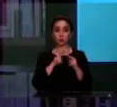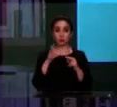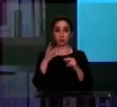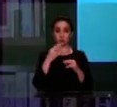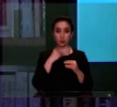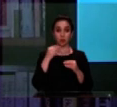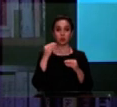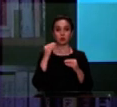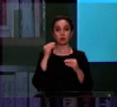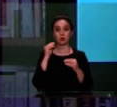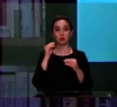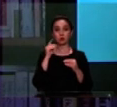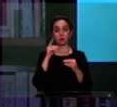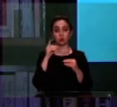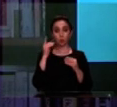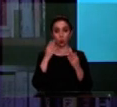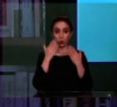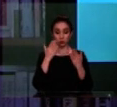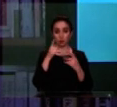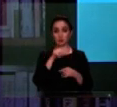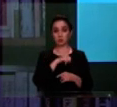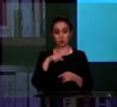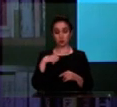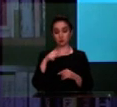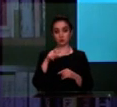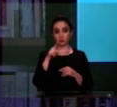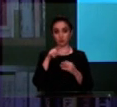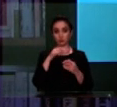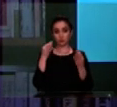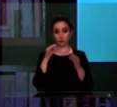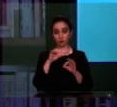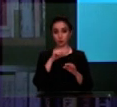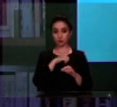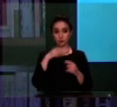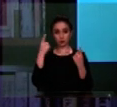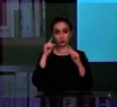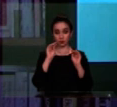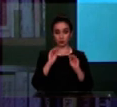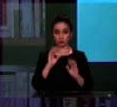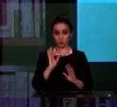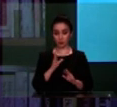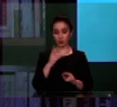birgalikda o'qiymiz, savollarni esa o'zingiz mustaqil tuzasiz. Yoshlar kelajak bunyodkorlari.